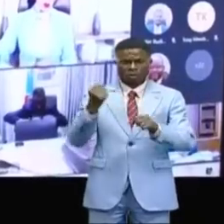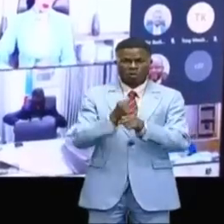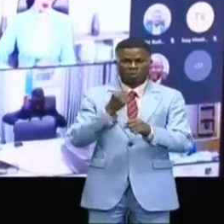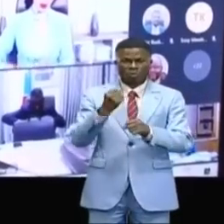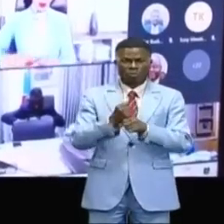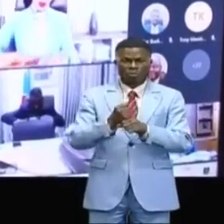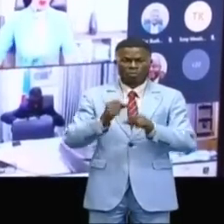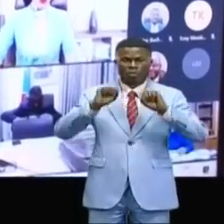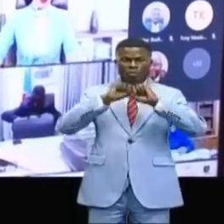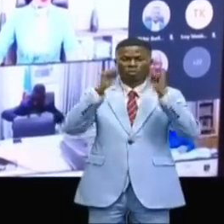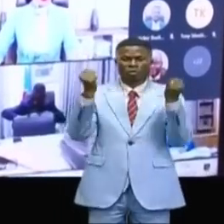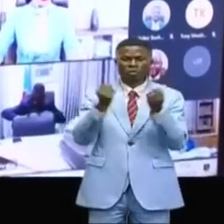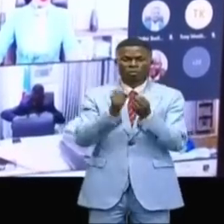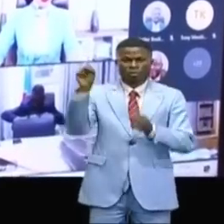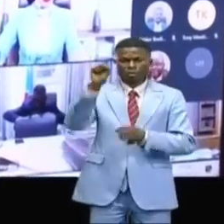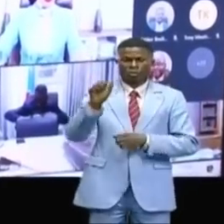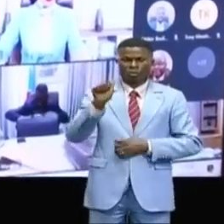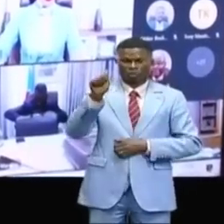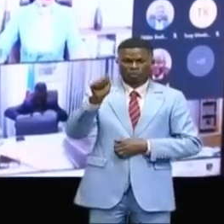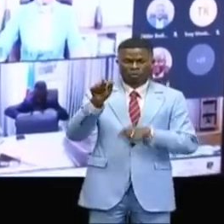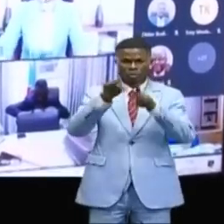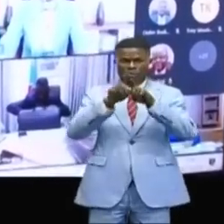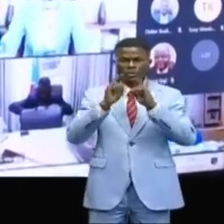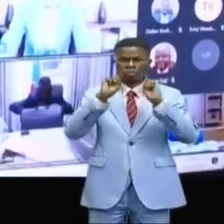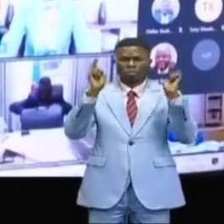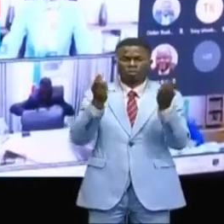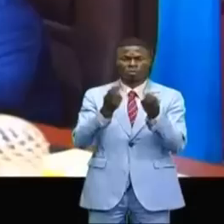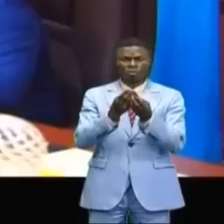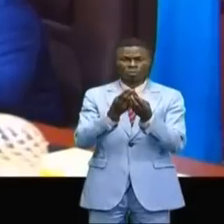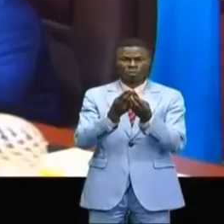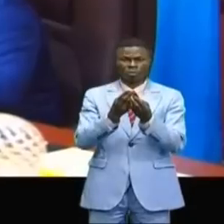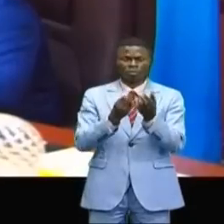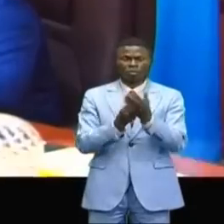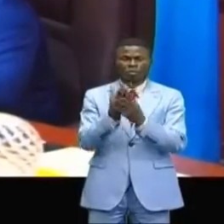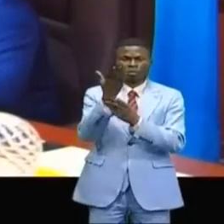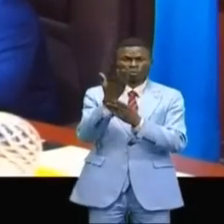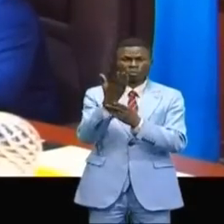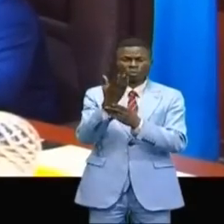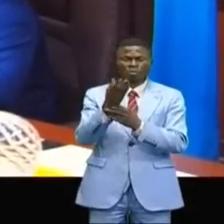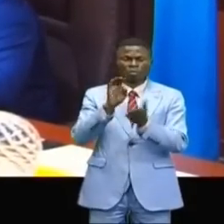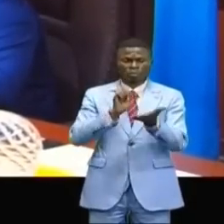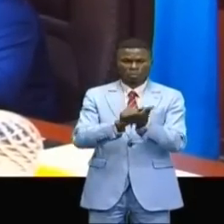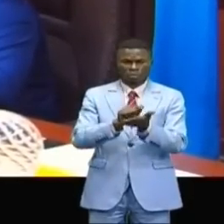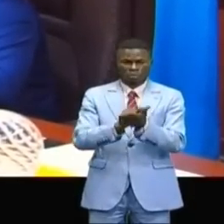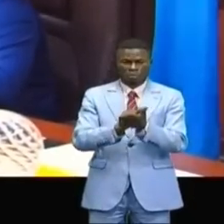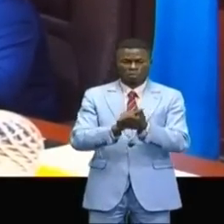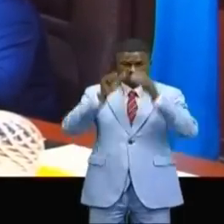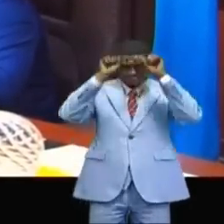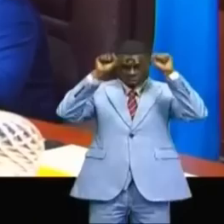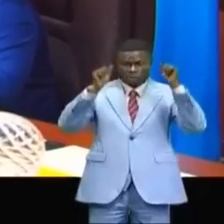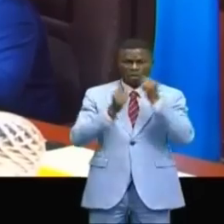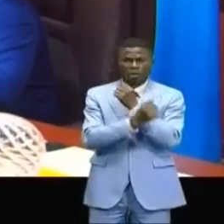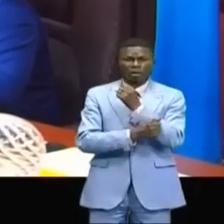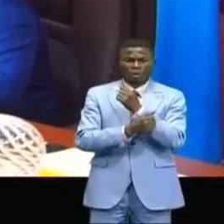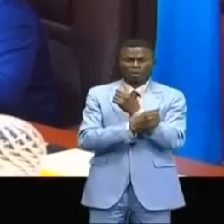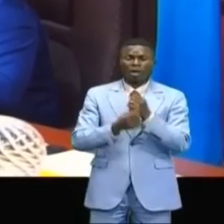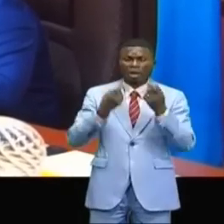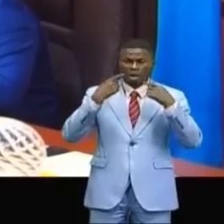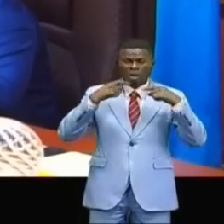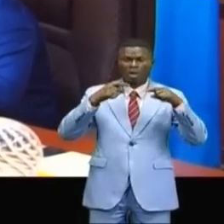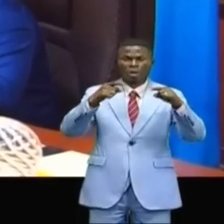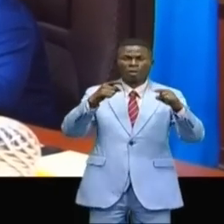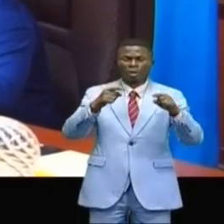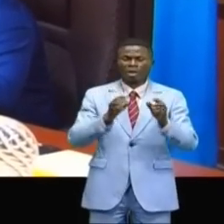de la Socir SA et celle de l'usine de production des émulsions des bitumes. Le président de la République a rappelé